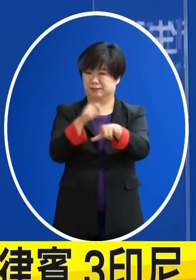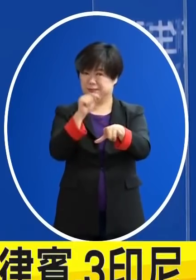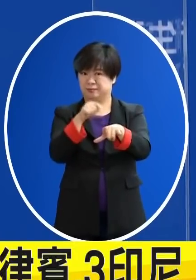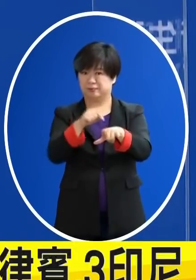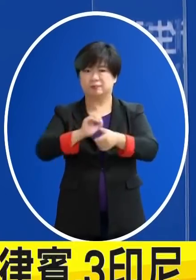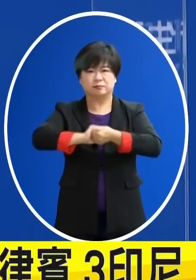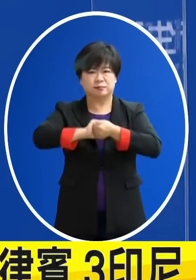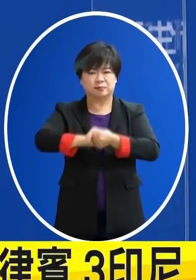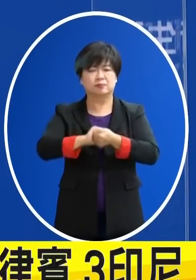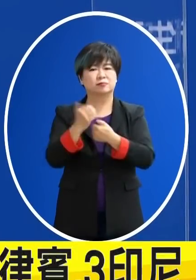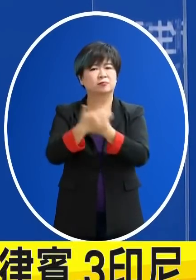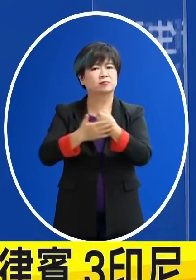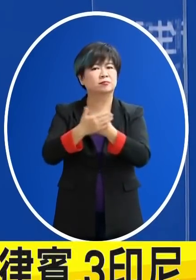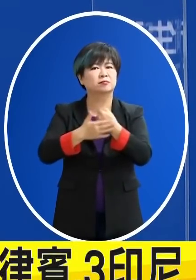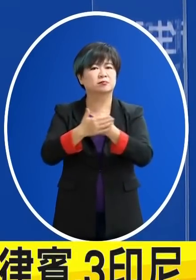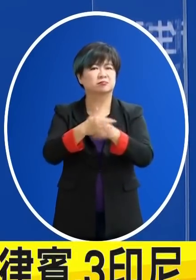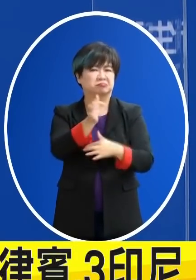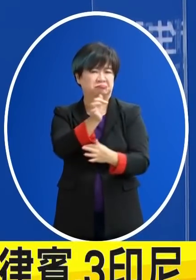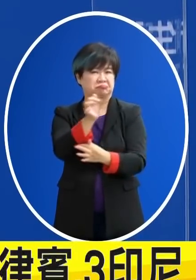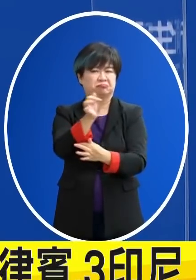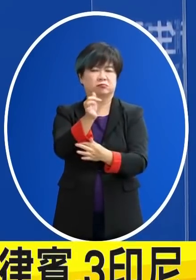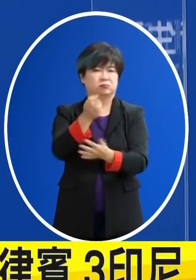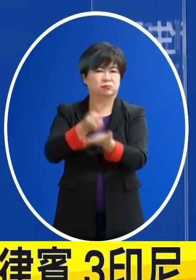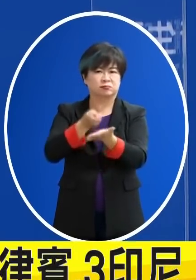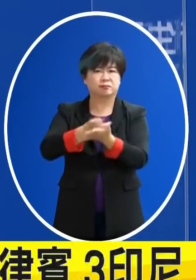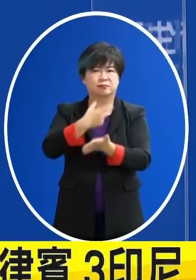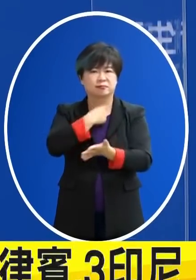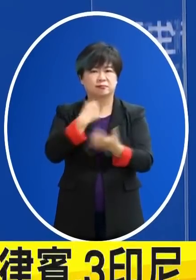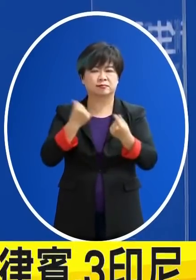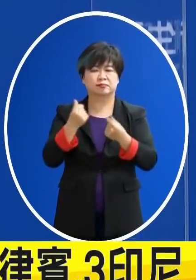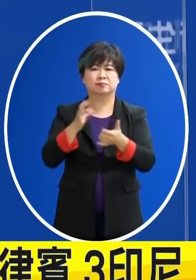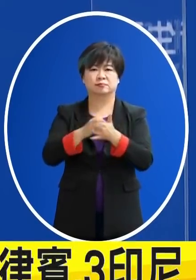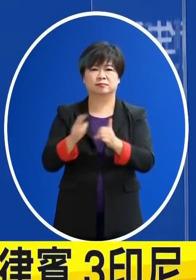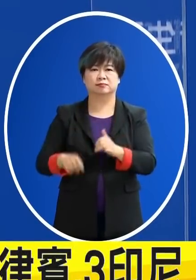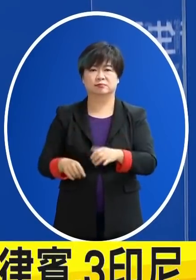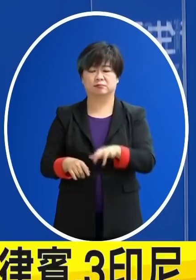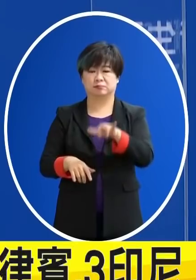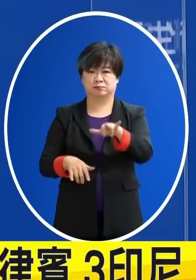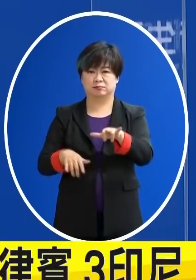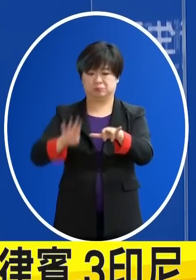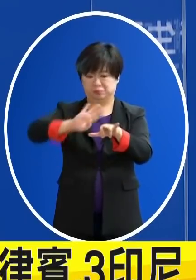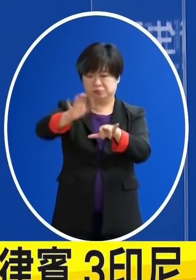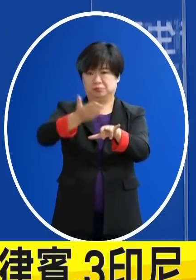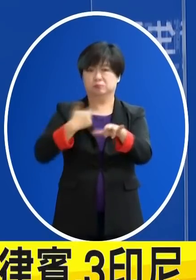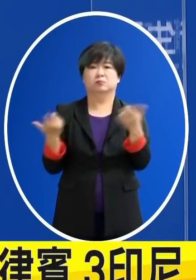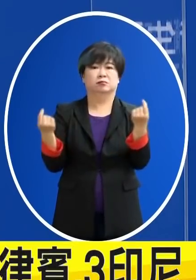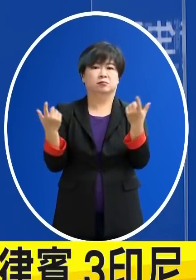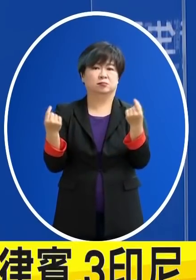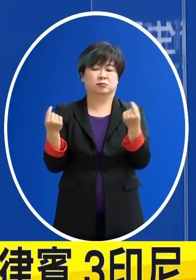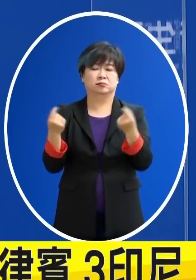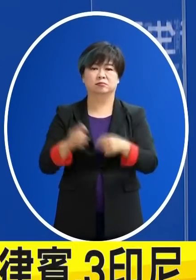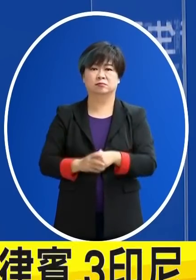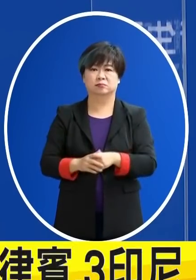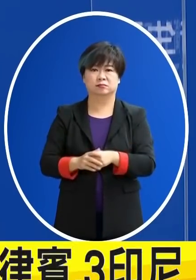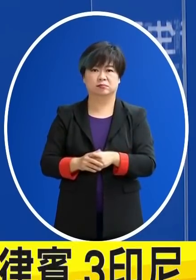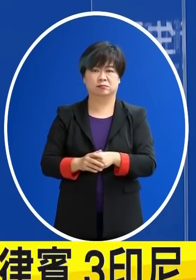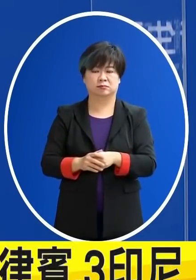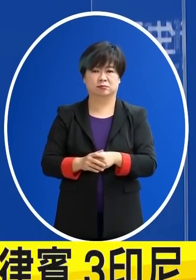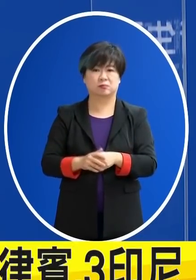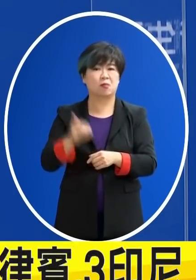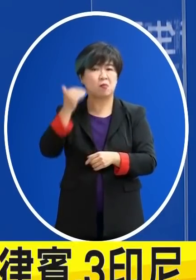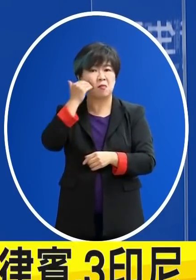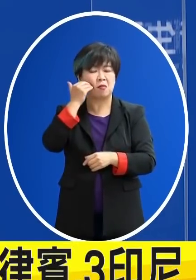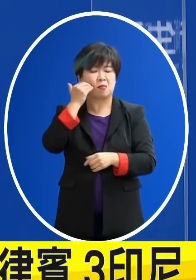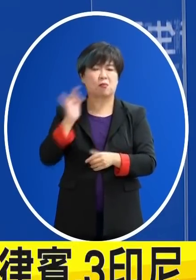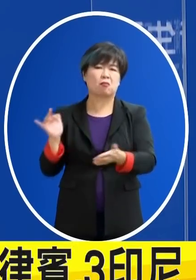要有一定的保护措施，所以包括前舱跟后舱都一样。然后进到这个外站的时